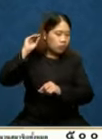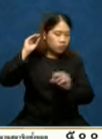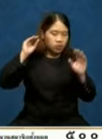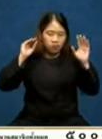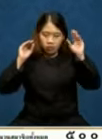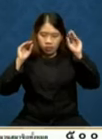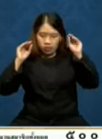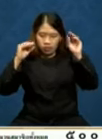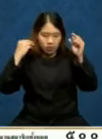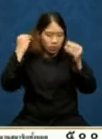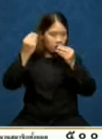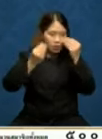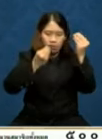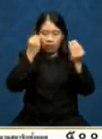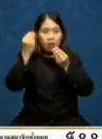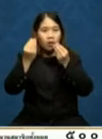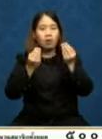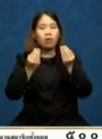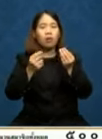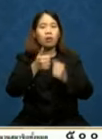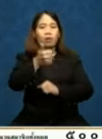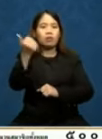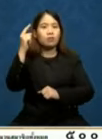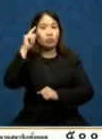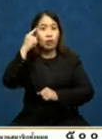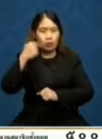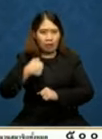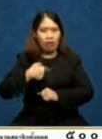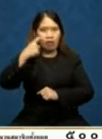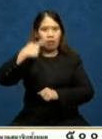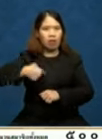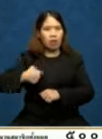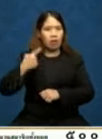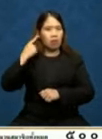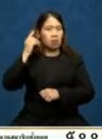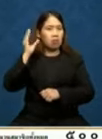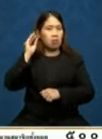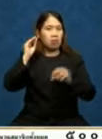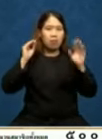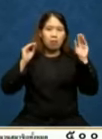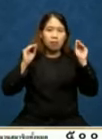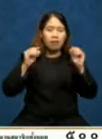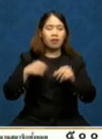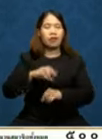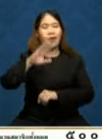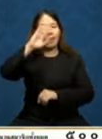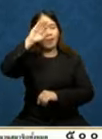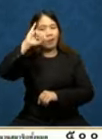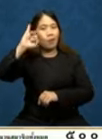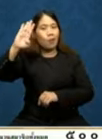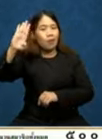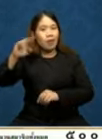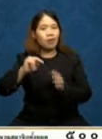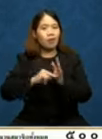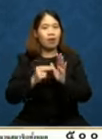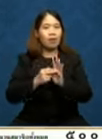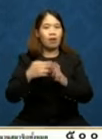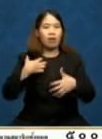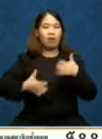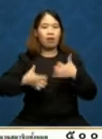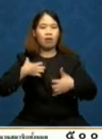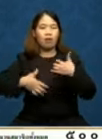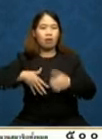หรือได้ยินสิ่งที่คนอื่นไม่ได้รับรู้เป็นต้นส่วนโรคไบโพล่าคือโรคอารมณ์สองขั้วซึ่